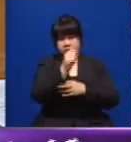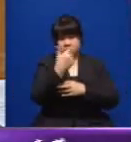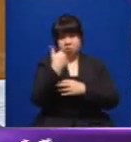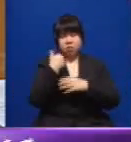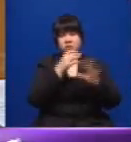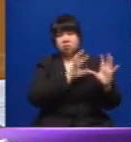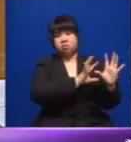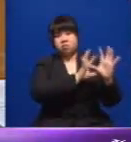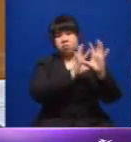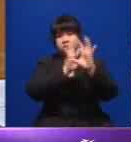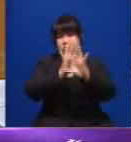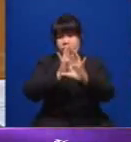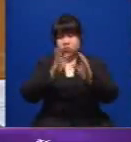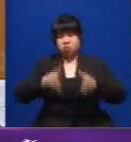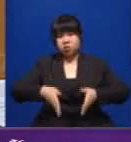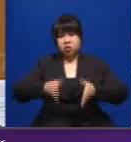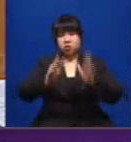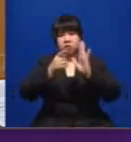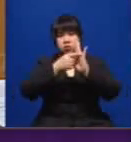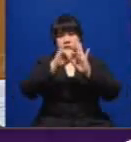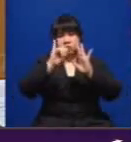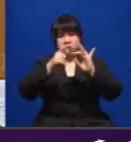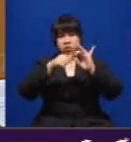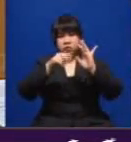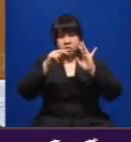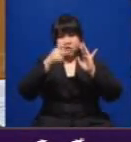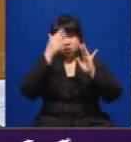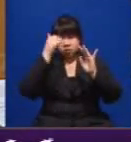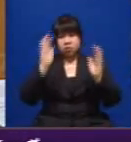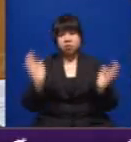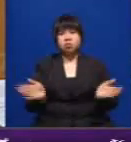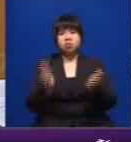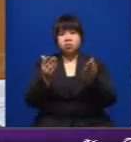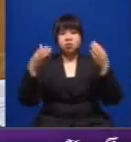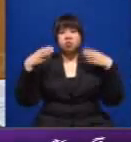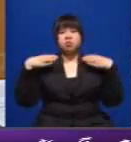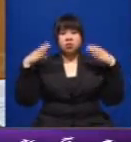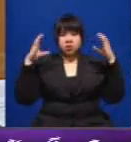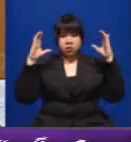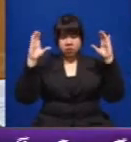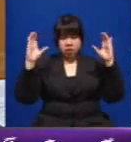ไปที่ศูนย์ราชการแจ้งวัฒนะนะคะเพื่อรณรงค์ให้เหล่าบรรดาข้าราชการ